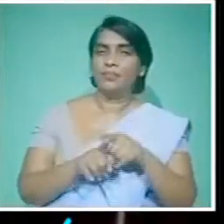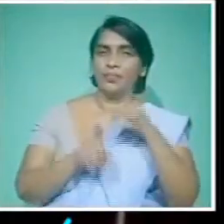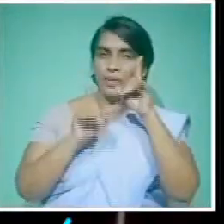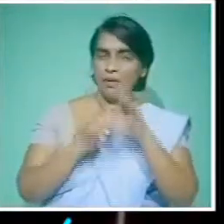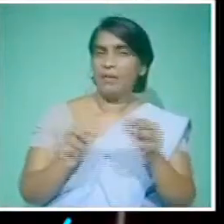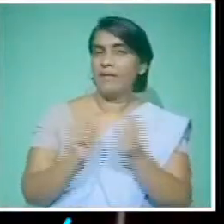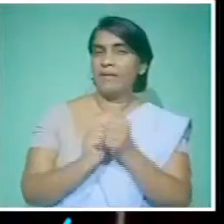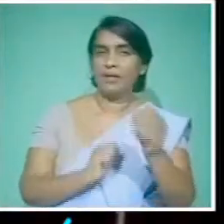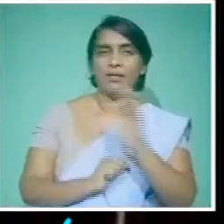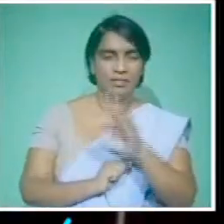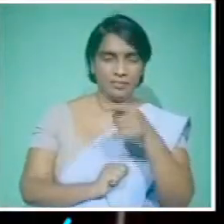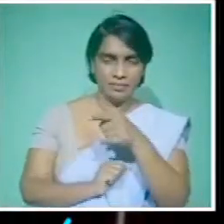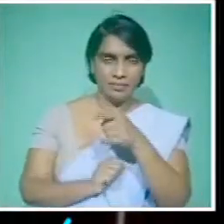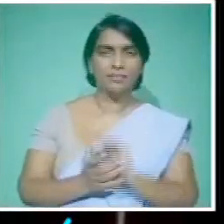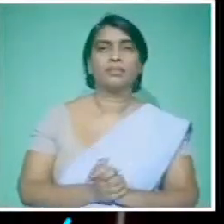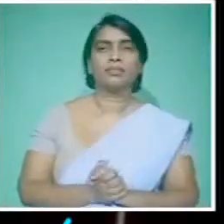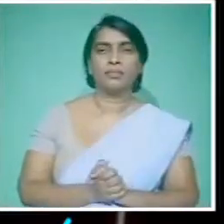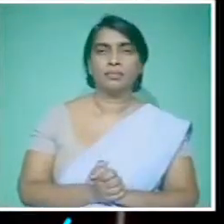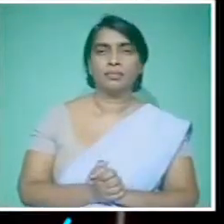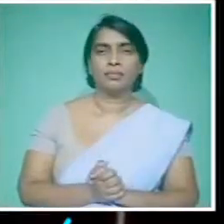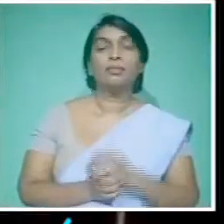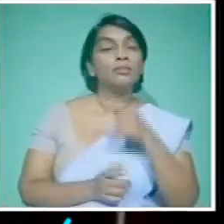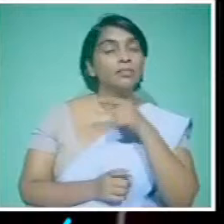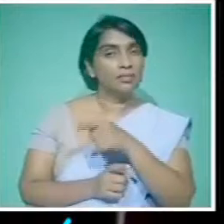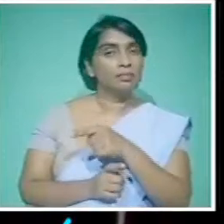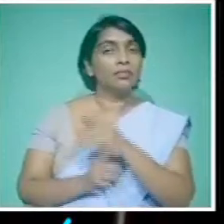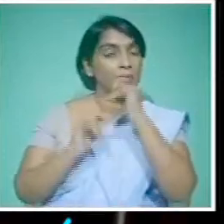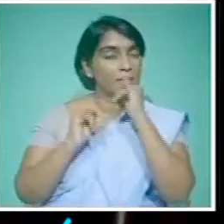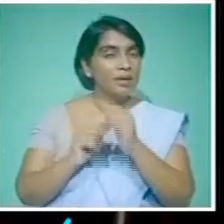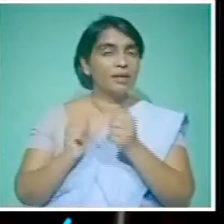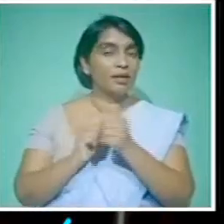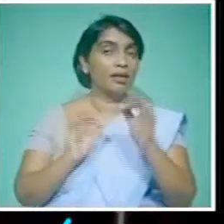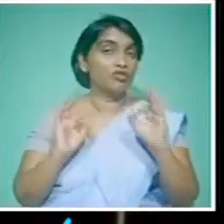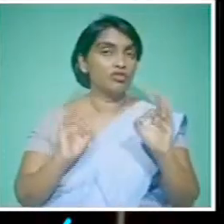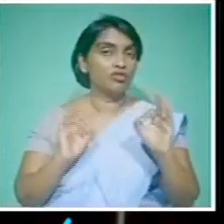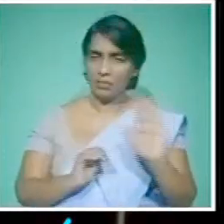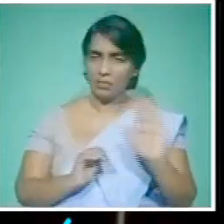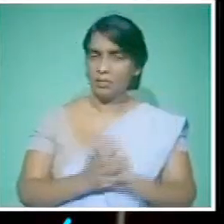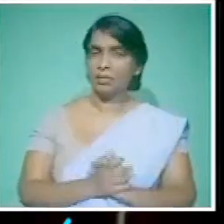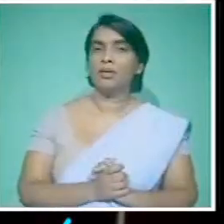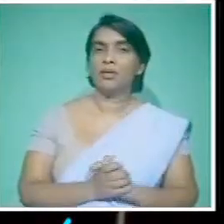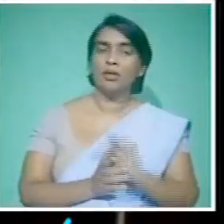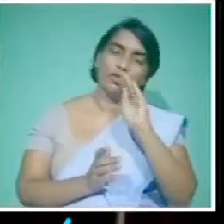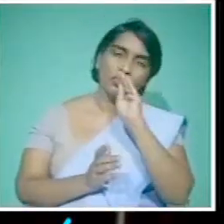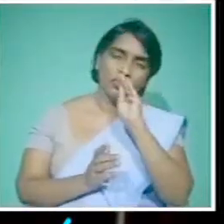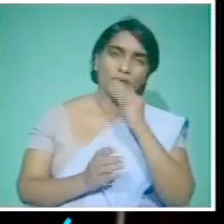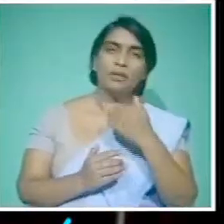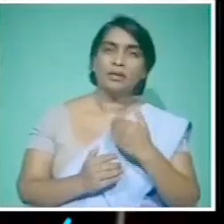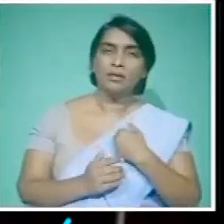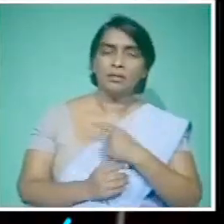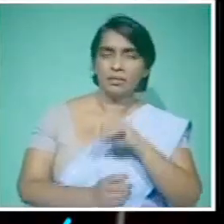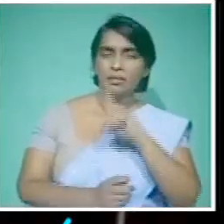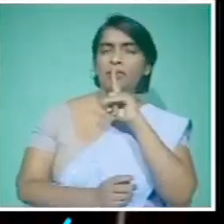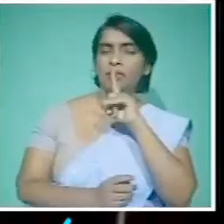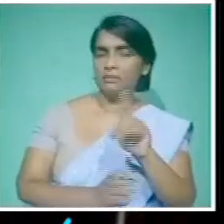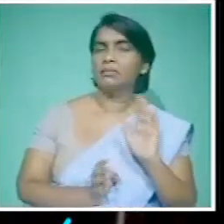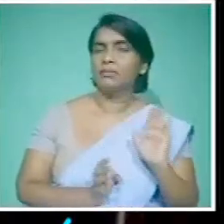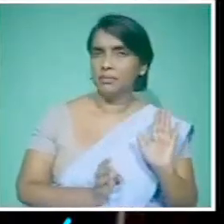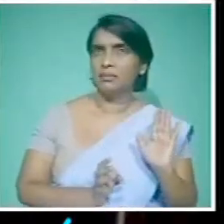වගේ හැසිරෙන්නේ නැහැ එතුමා. ඒ හින්දා ඒ වගේ දේවල් වලට ලෑස්ති වෙන්න එපා. කොටින්ම කිව්වත් මට කියන්න තියෙන්නේ